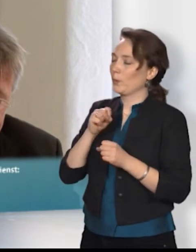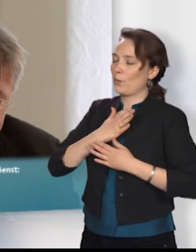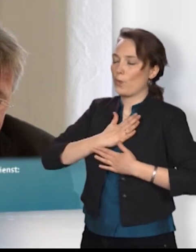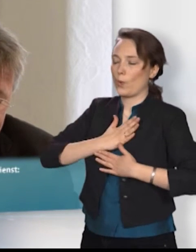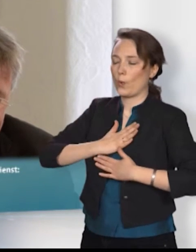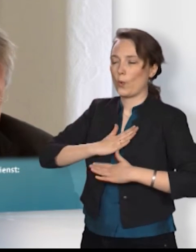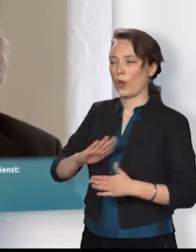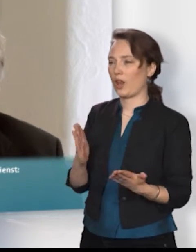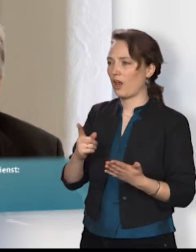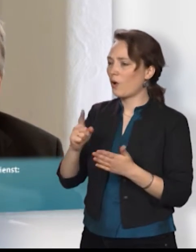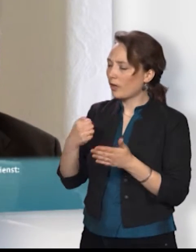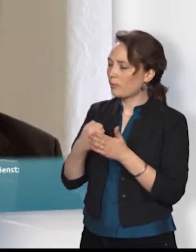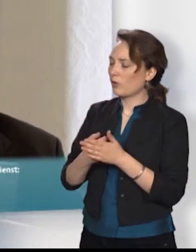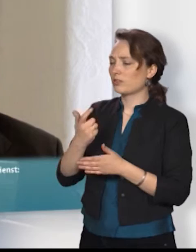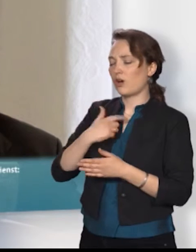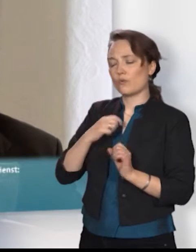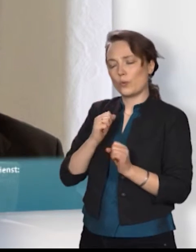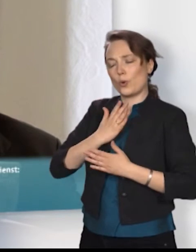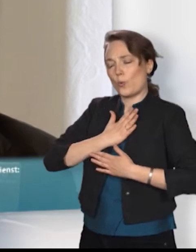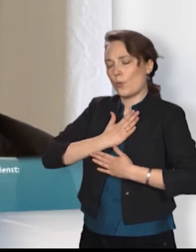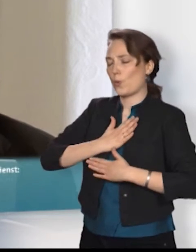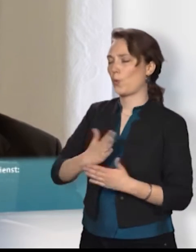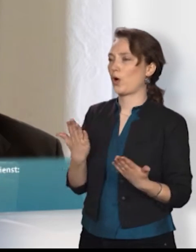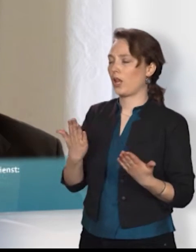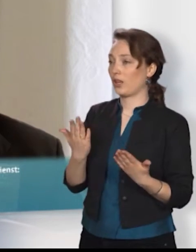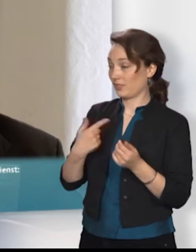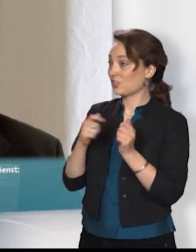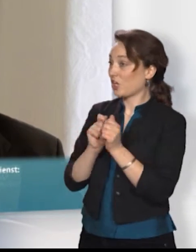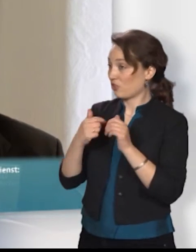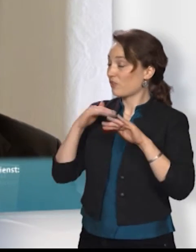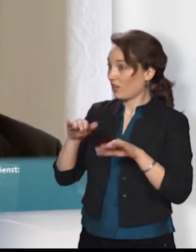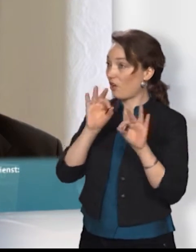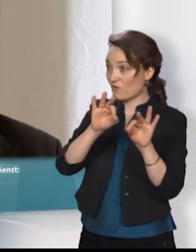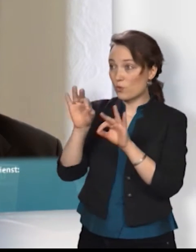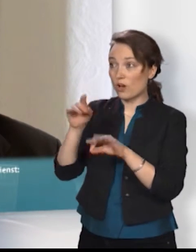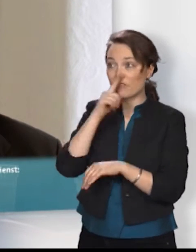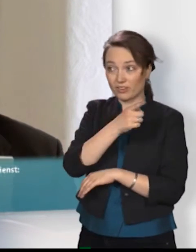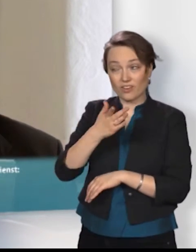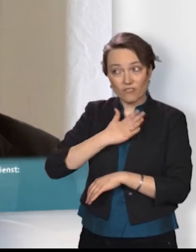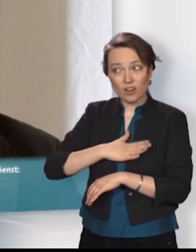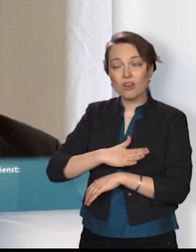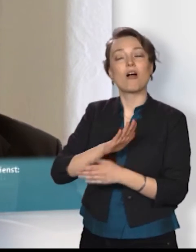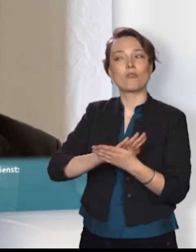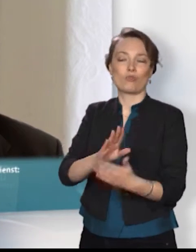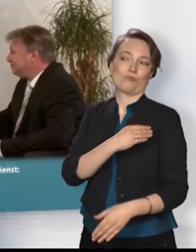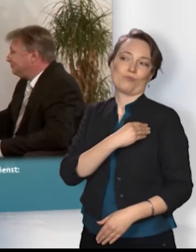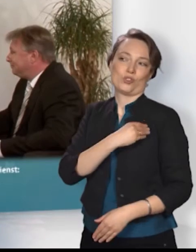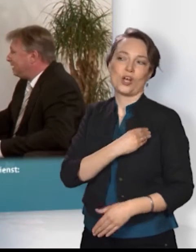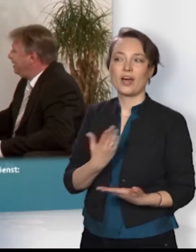Impulse. Wir haben diese Zeitschrift für Sie. Wenn Sie sie wollen, melden Sie sich bei uns. Die tut